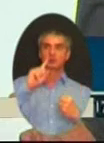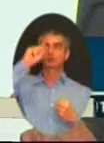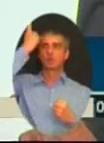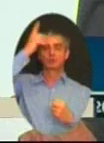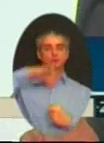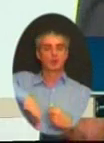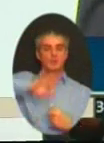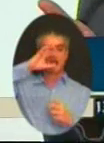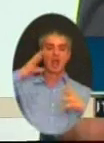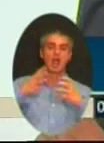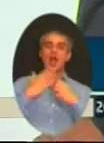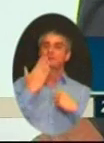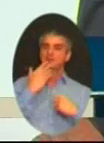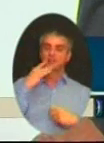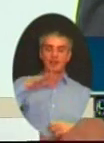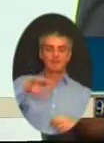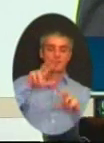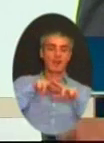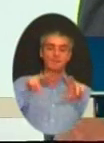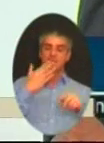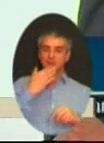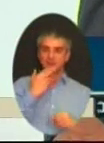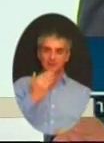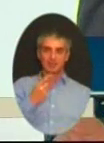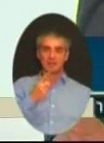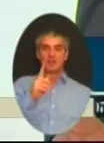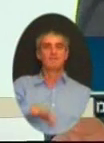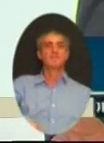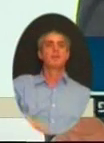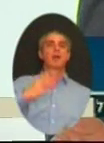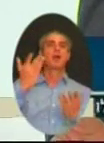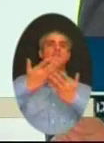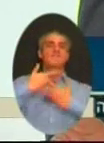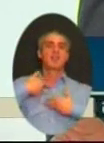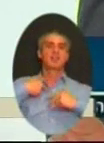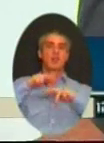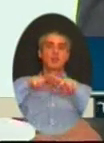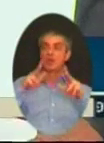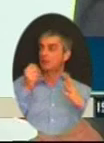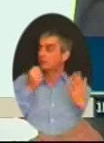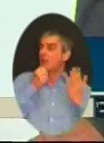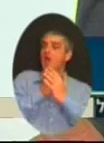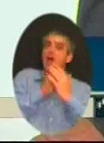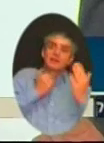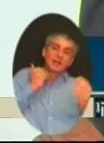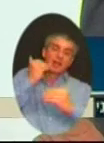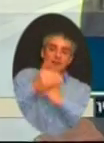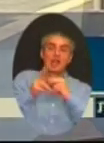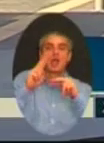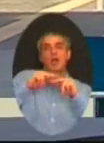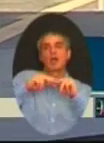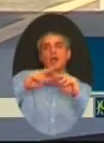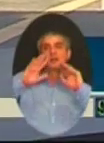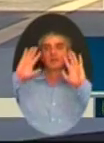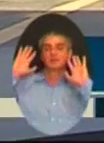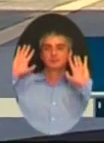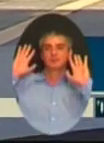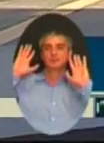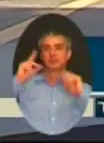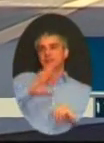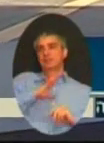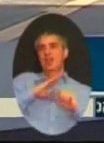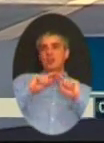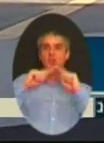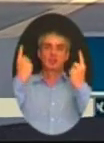ברוך הוא בחר בעם ישראל, הוא בחר בארץ ישראל, בחר ונתן לנו את הארץ הזאת. עד אחרית הימים, אתה יודע, באחרית הימים יש